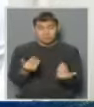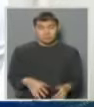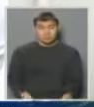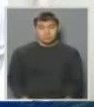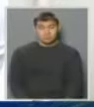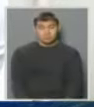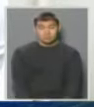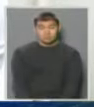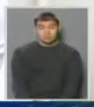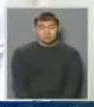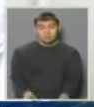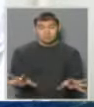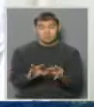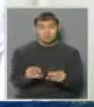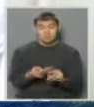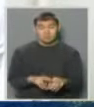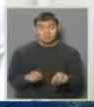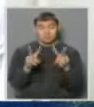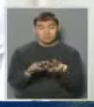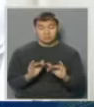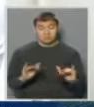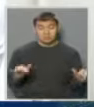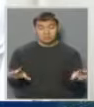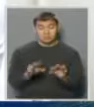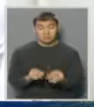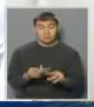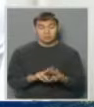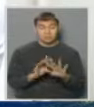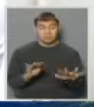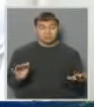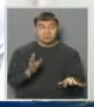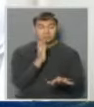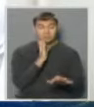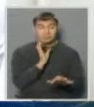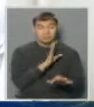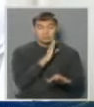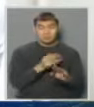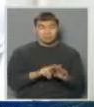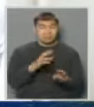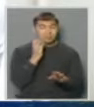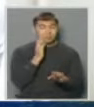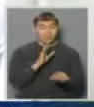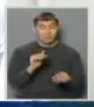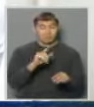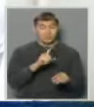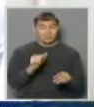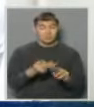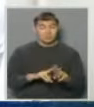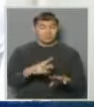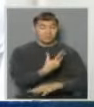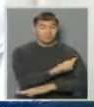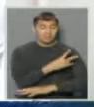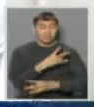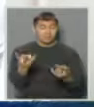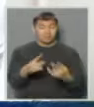бұнда жоқ. Сондықтан әдейі балаларменен, жасөспірім балаларменен, жүкті әйелдерге именно осы Pfizer вакцинасын. Қазір жан жақтан